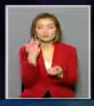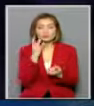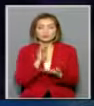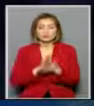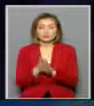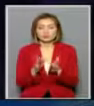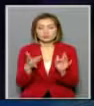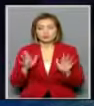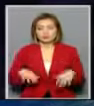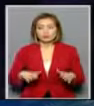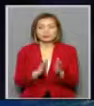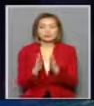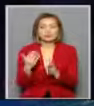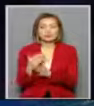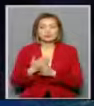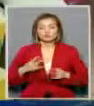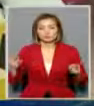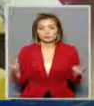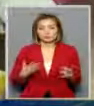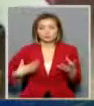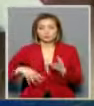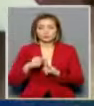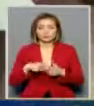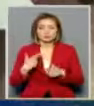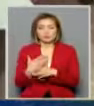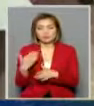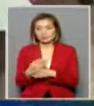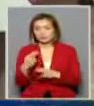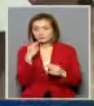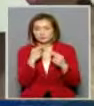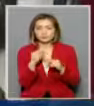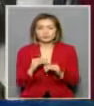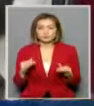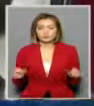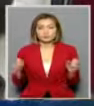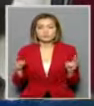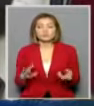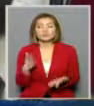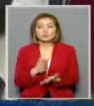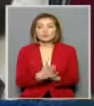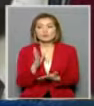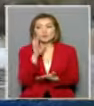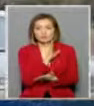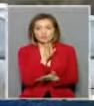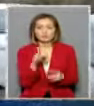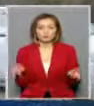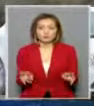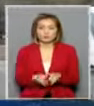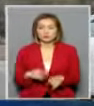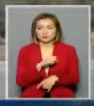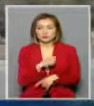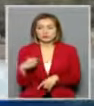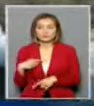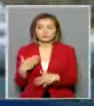социальные сети. Просят оказать материальную помощь, либо помочь продуктами питания для детей. Но есть и матери, которые волею